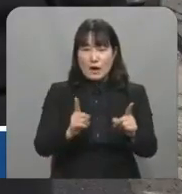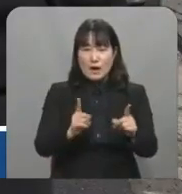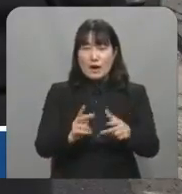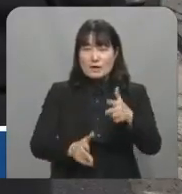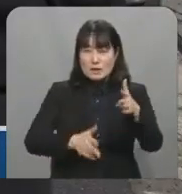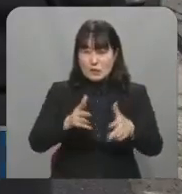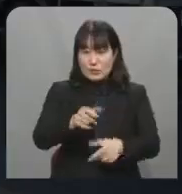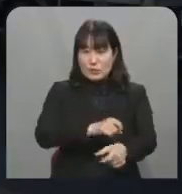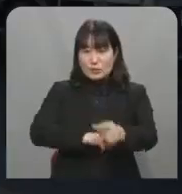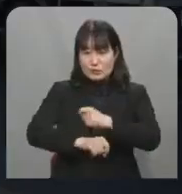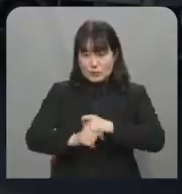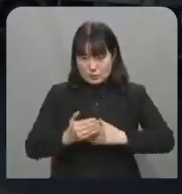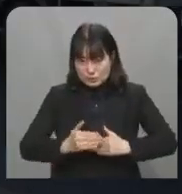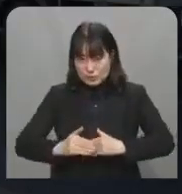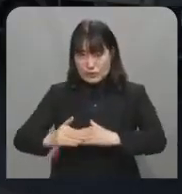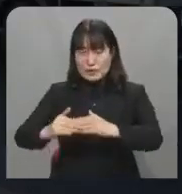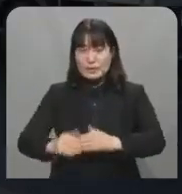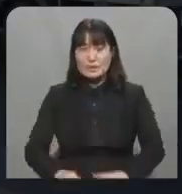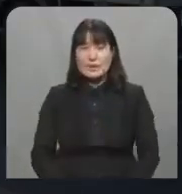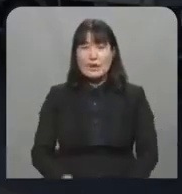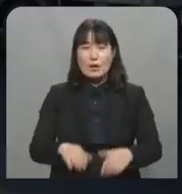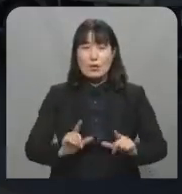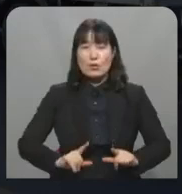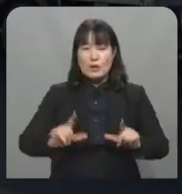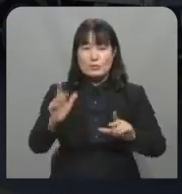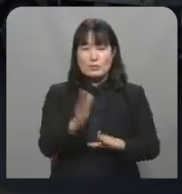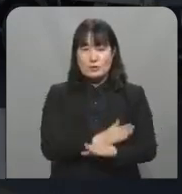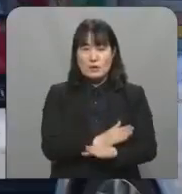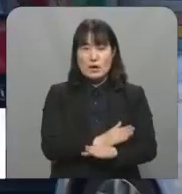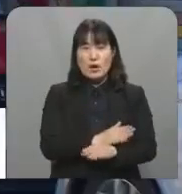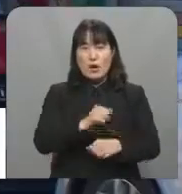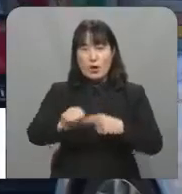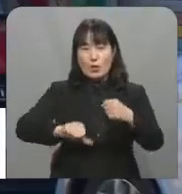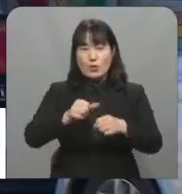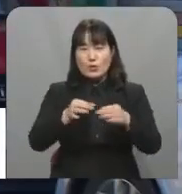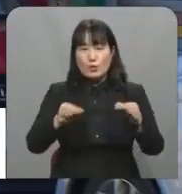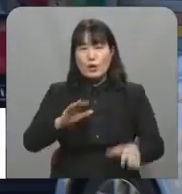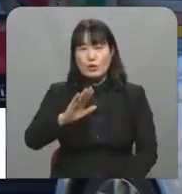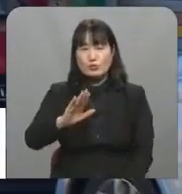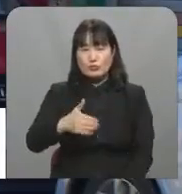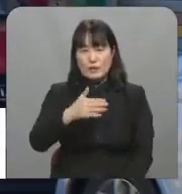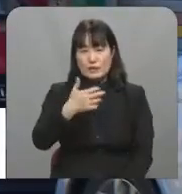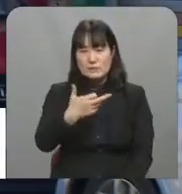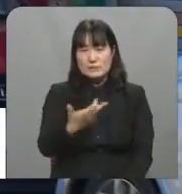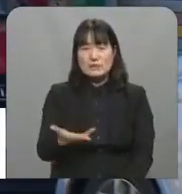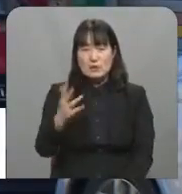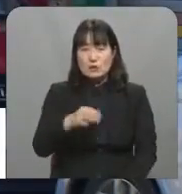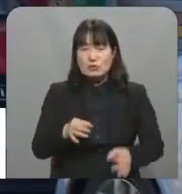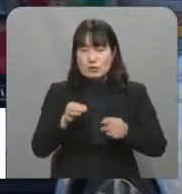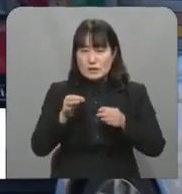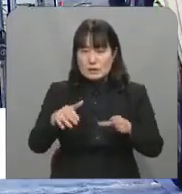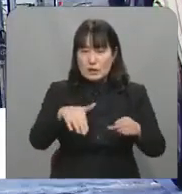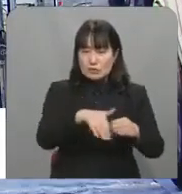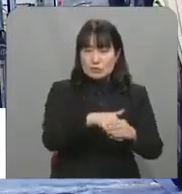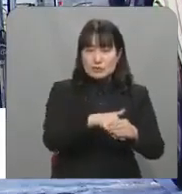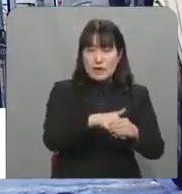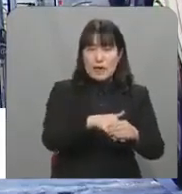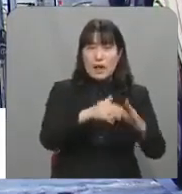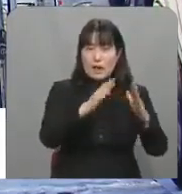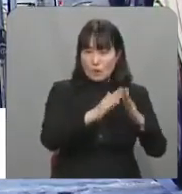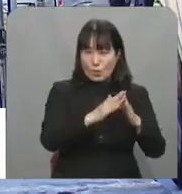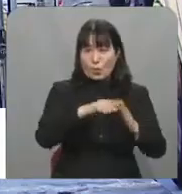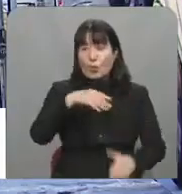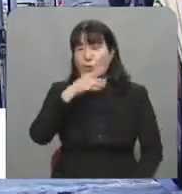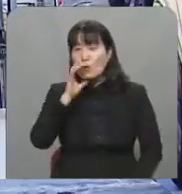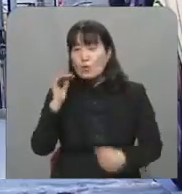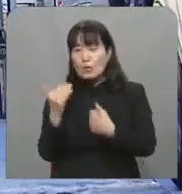본격적으로 추진됩니다. 올해부터 5년 동안 917억 원을 투입해 문화예술공간과 노인 요양원 등을